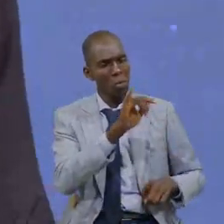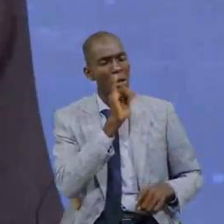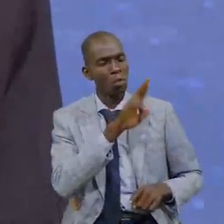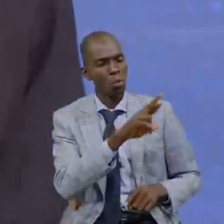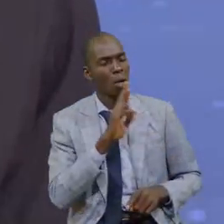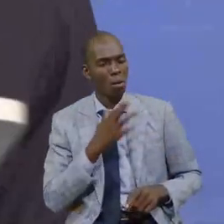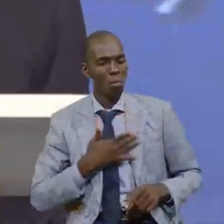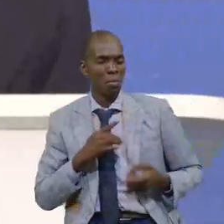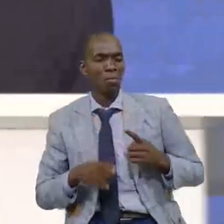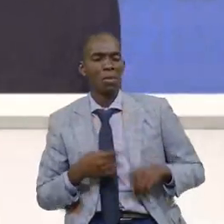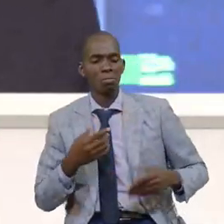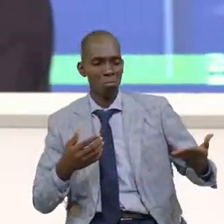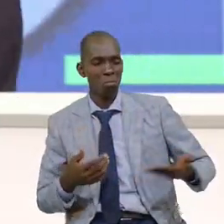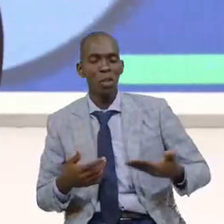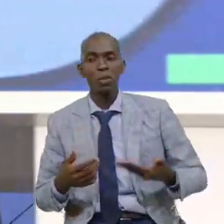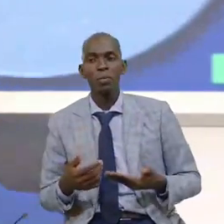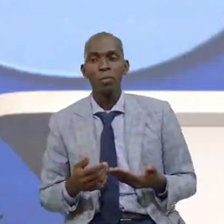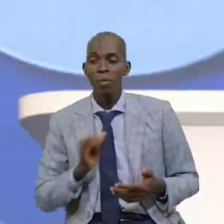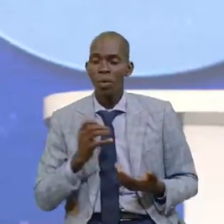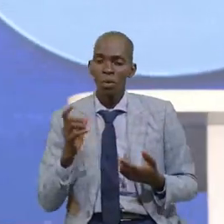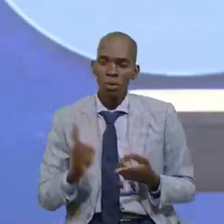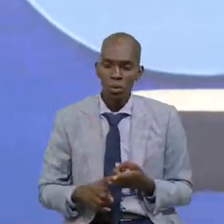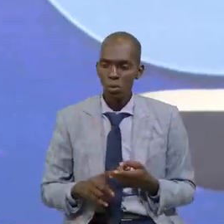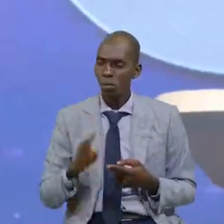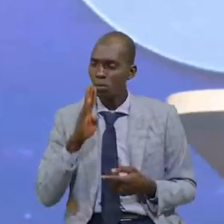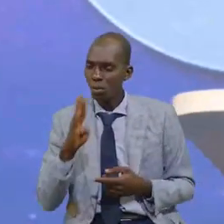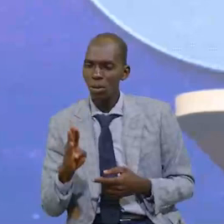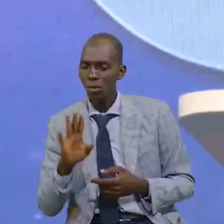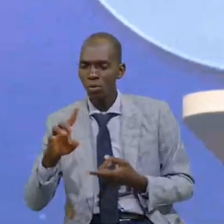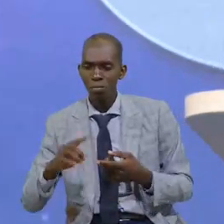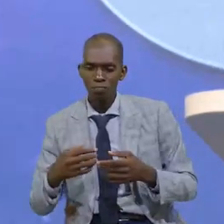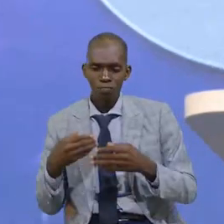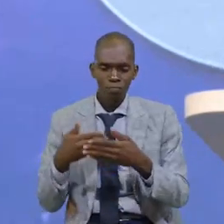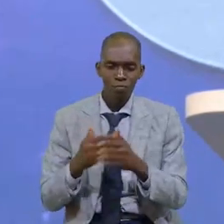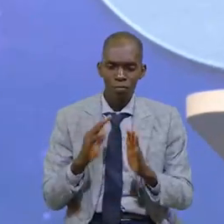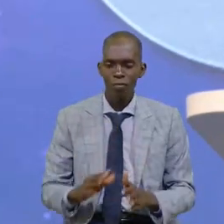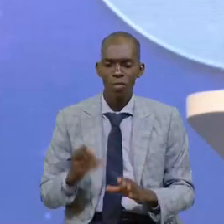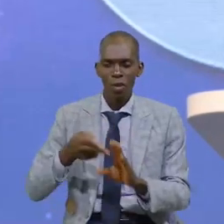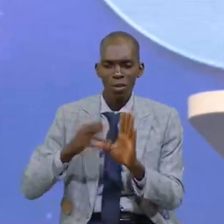ami. Je veux être ton compagnon, bien sûr. Me voici. Et